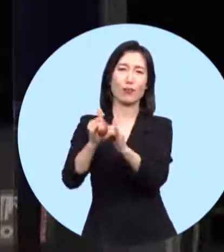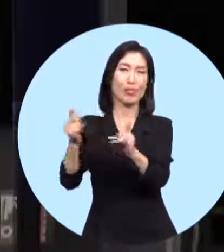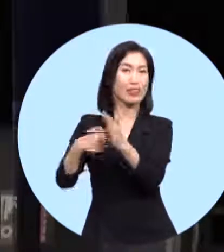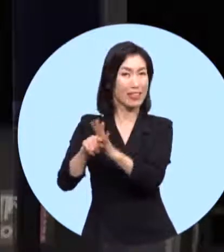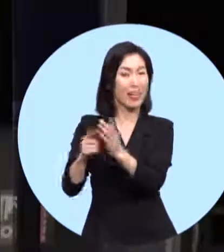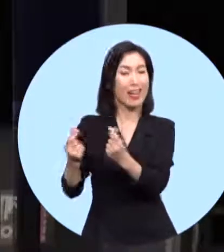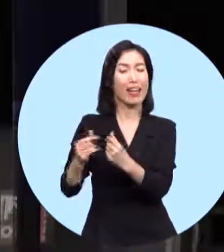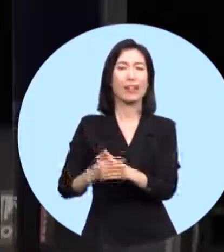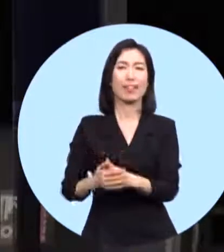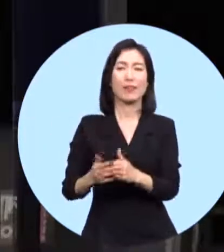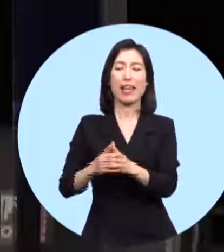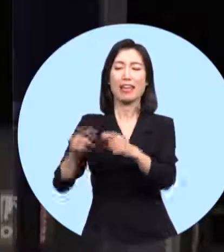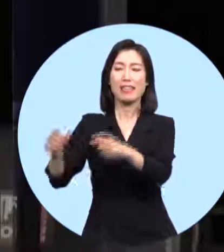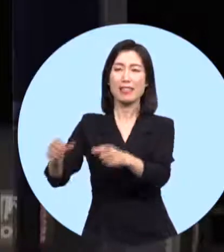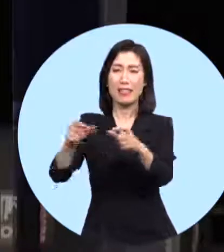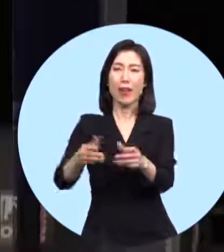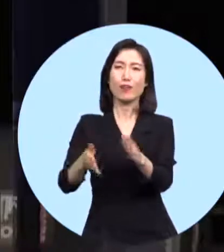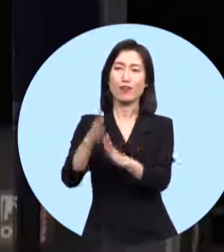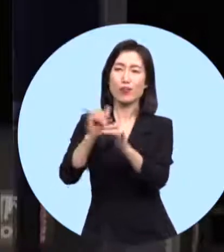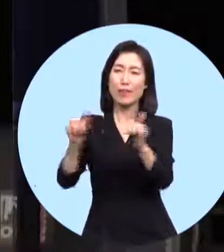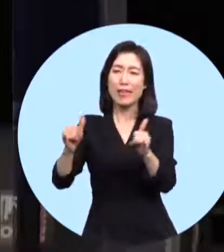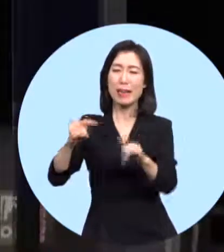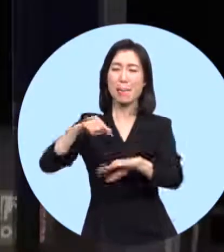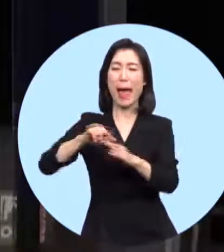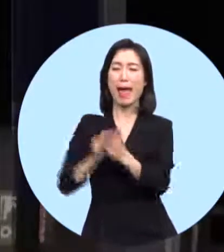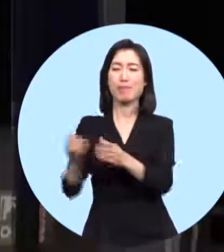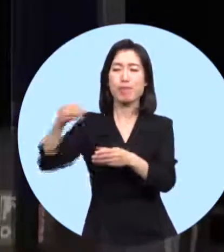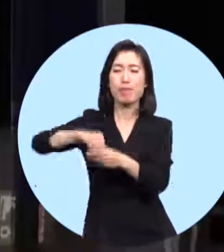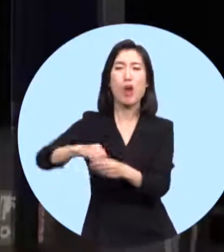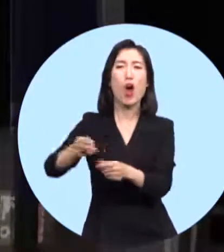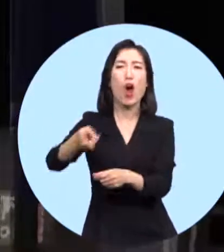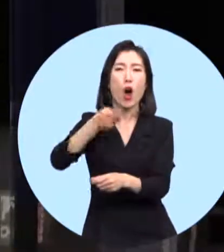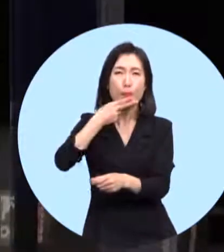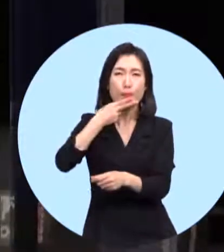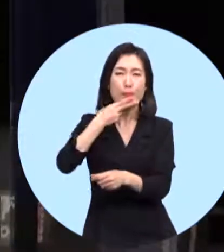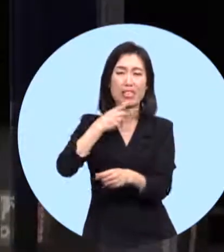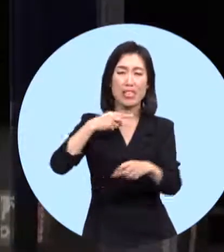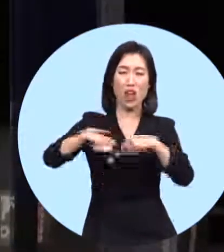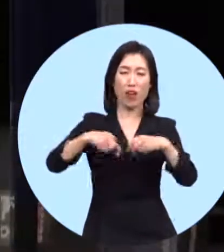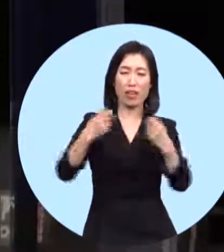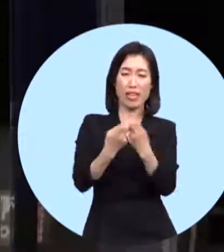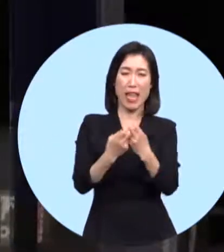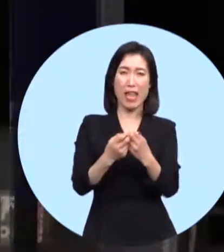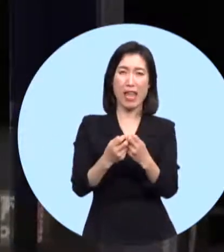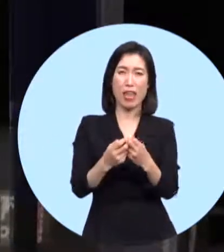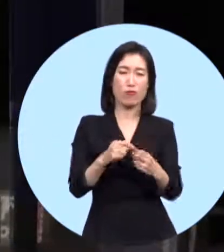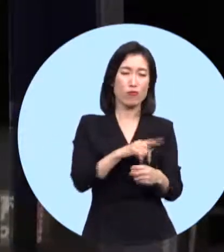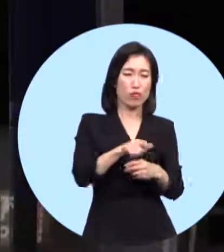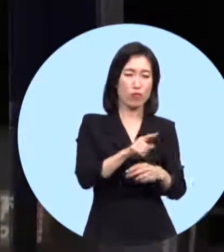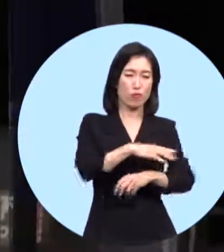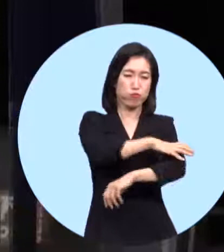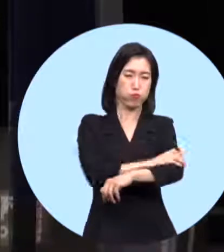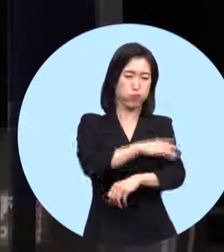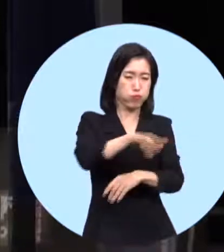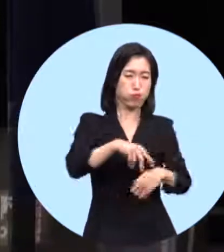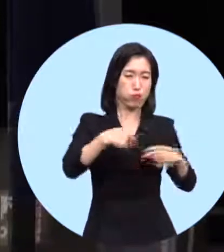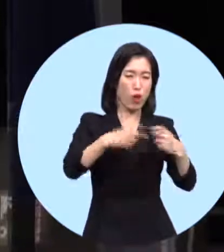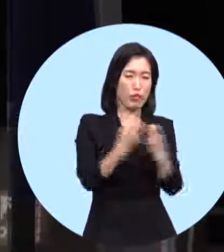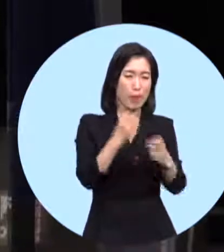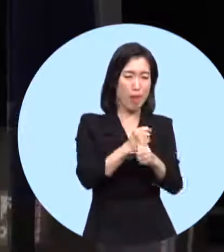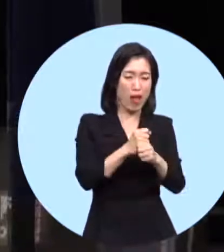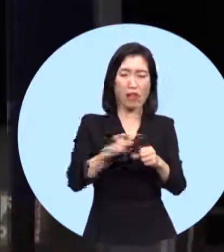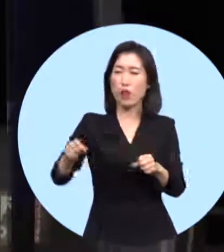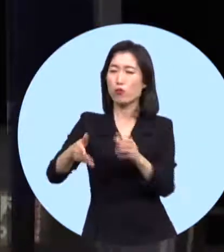있거든요. 지역 주민들의 삶의 애환을 담아내지 못하는 정책 또는 달리 표현하면